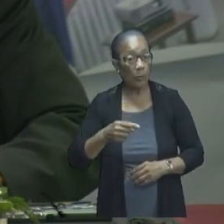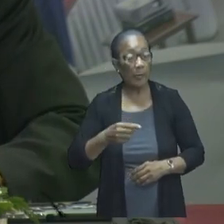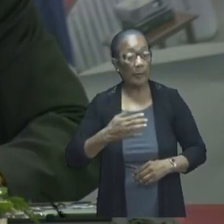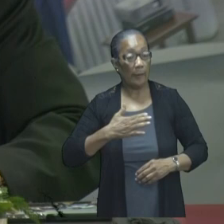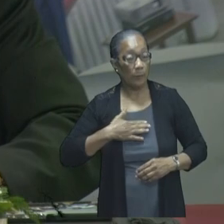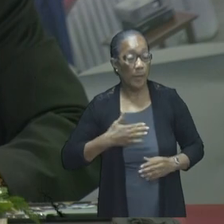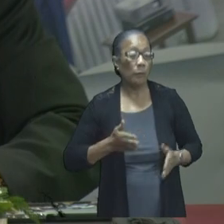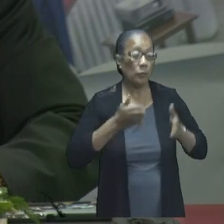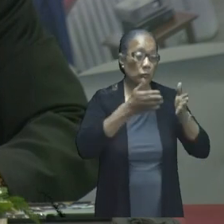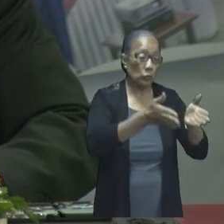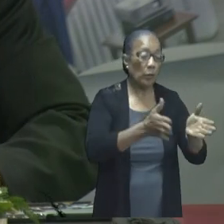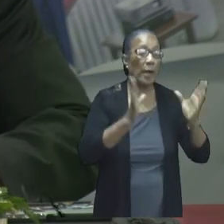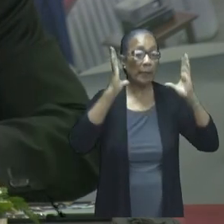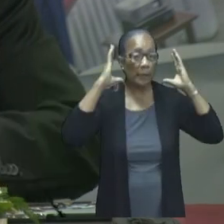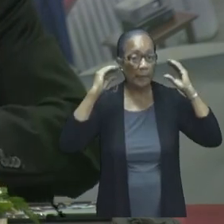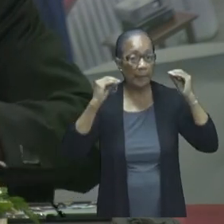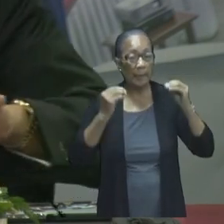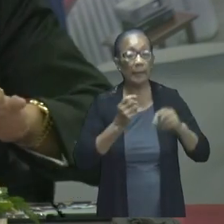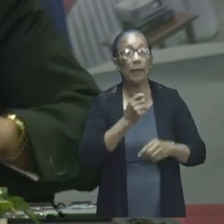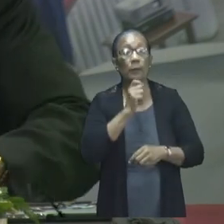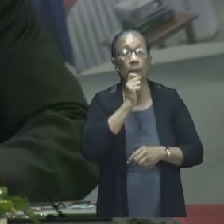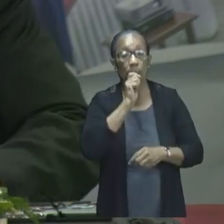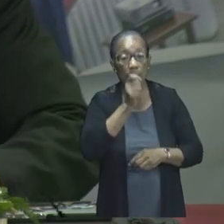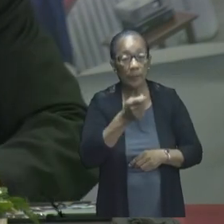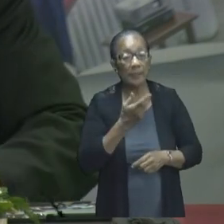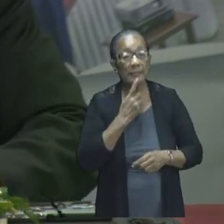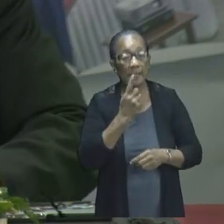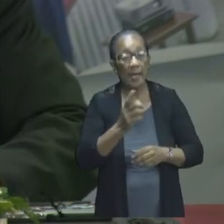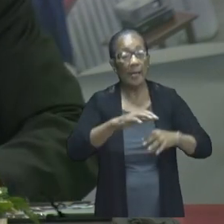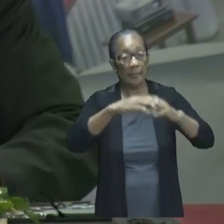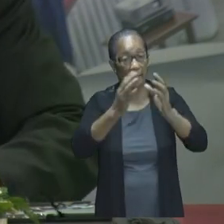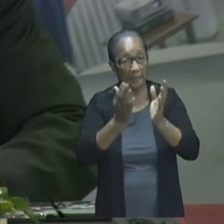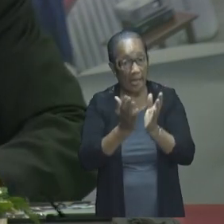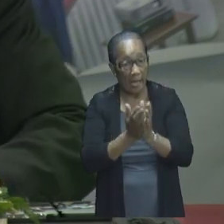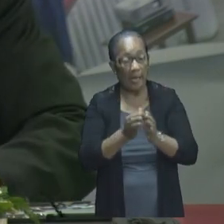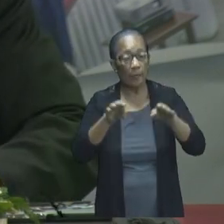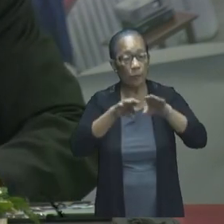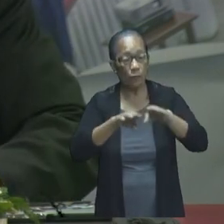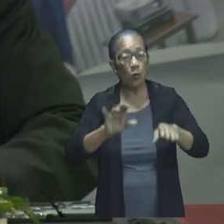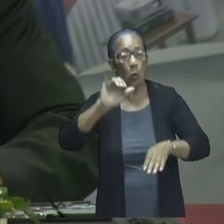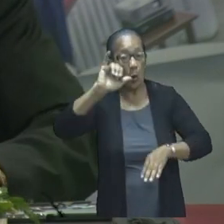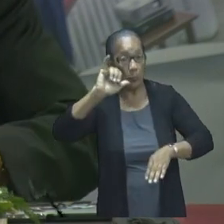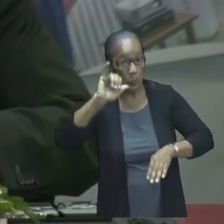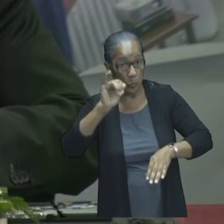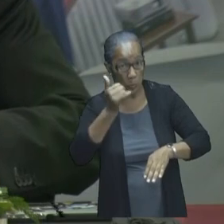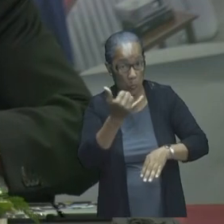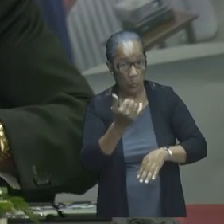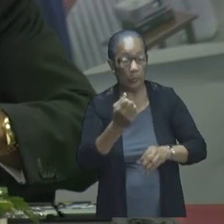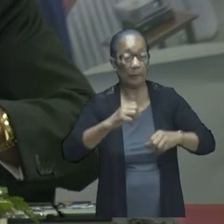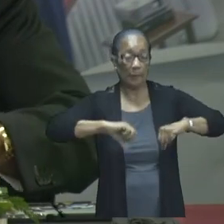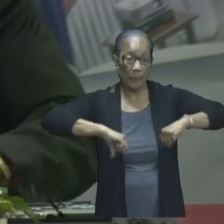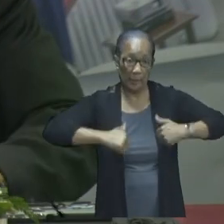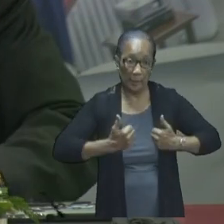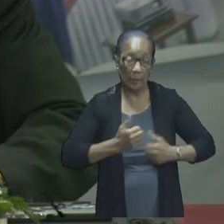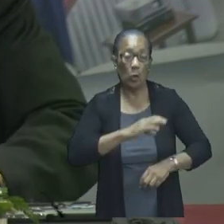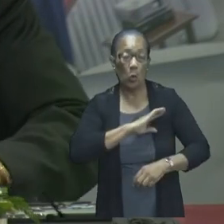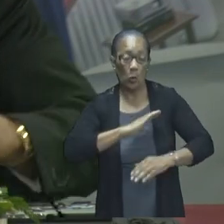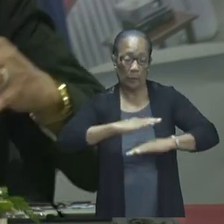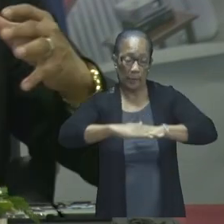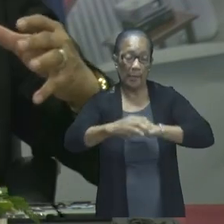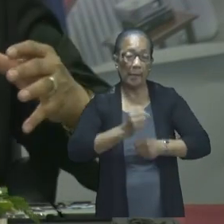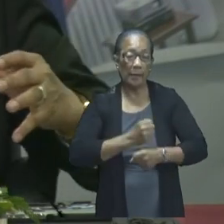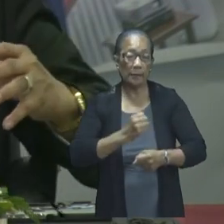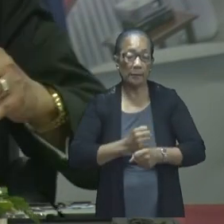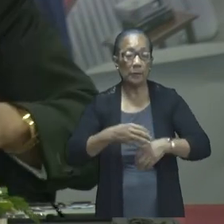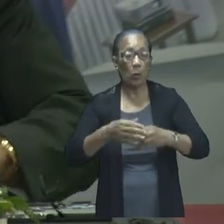duidelijk kenbaar oma aan de samenwerken op alle niveaus werden sterker te maken en we nodigen ook zelf de agrarische sector van nederland uit